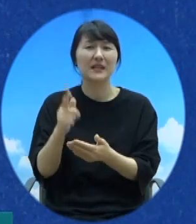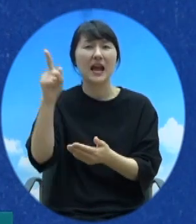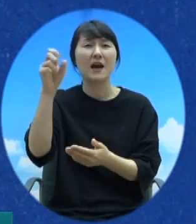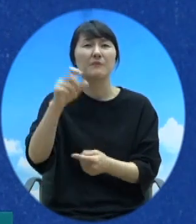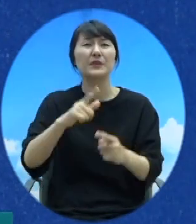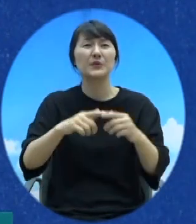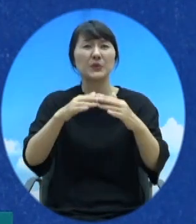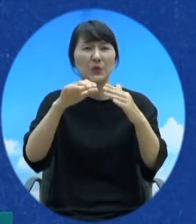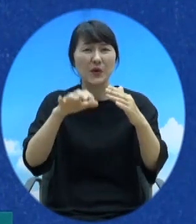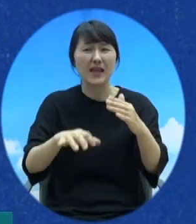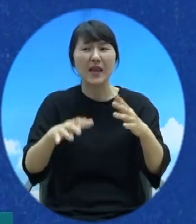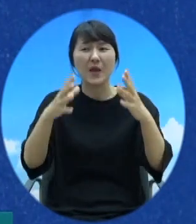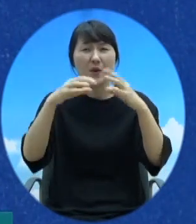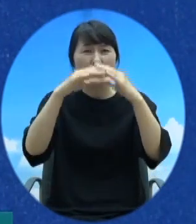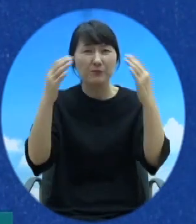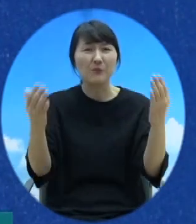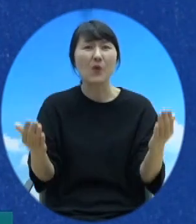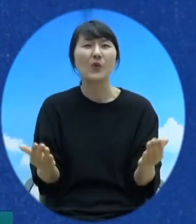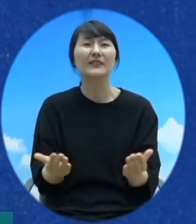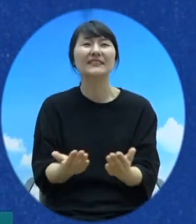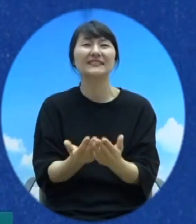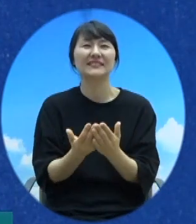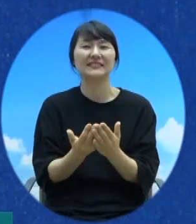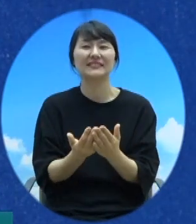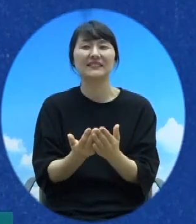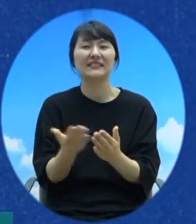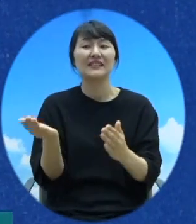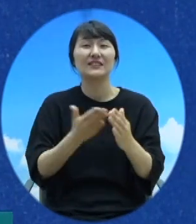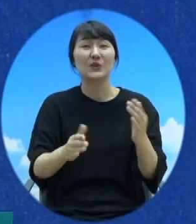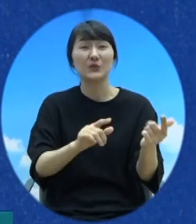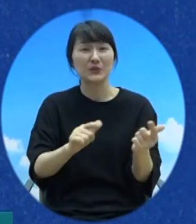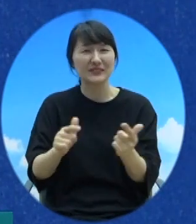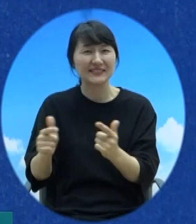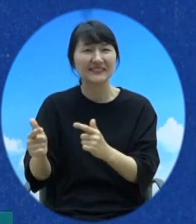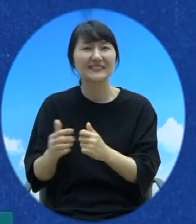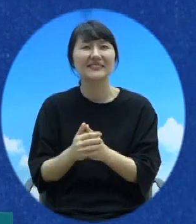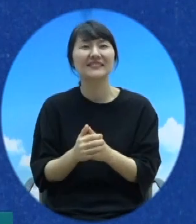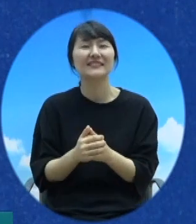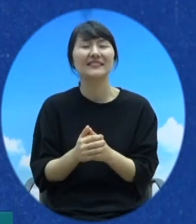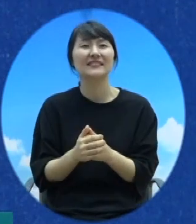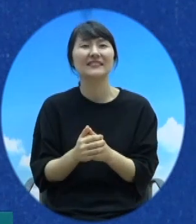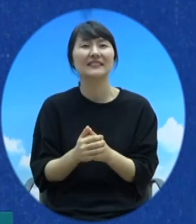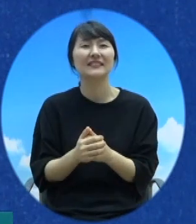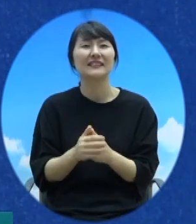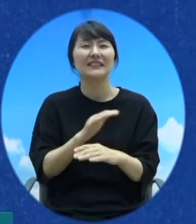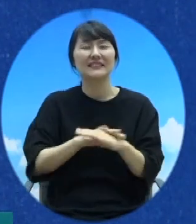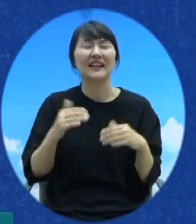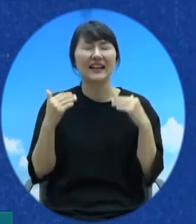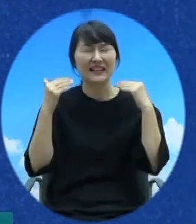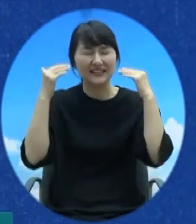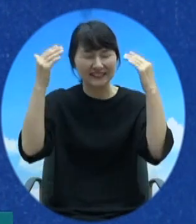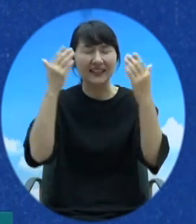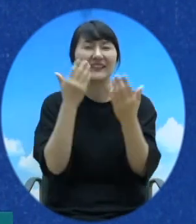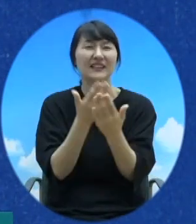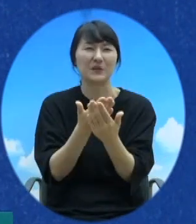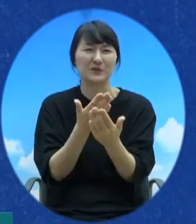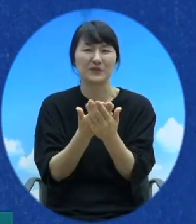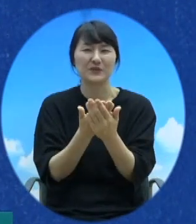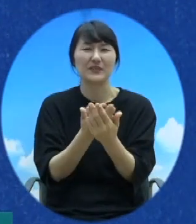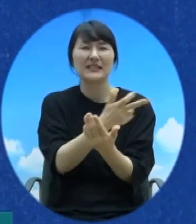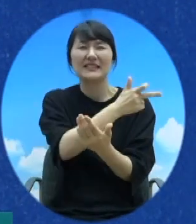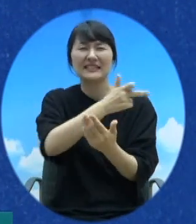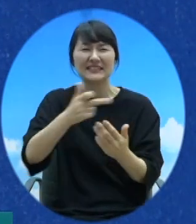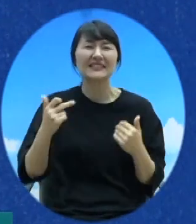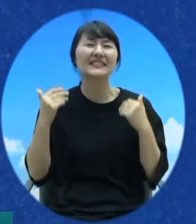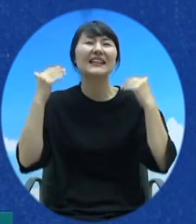한빛교회 모든 성도들은 자라게 하옵소서.